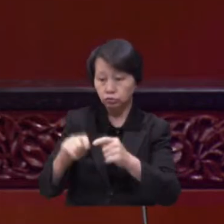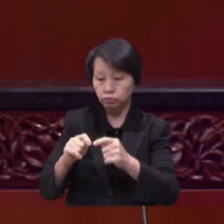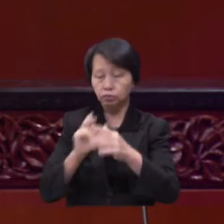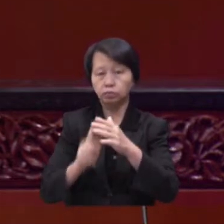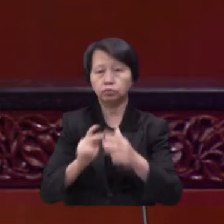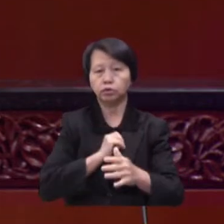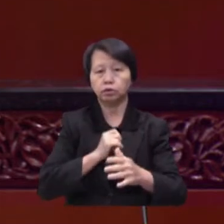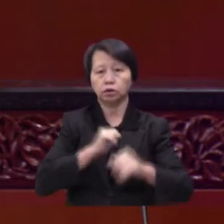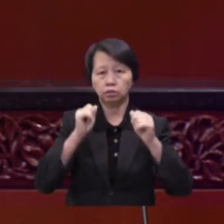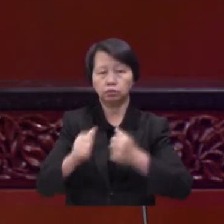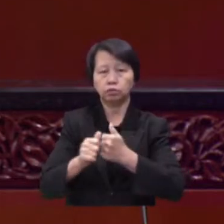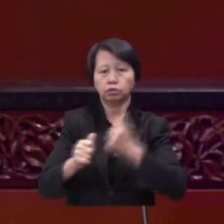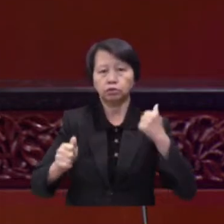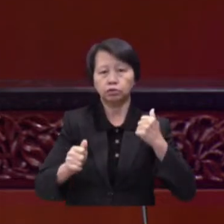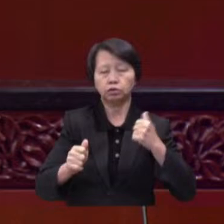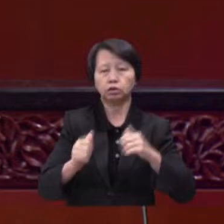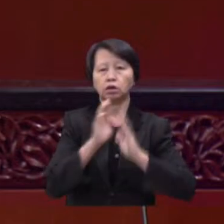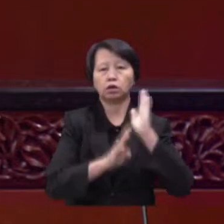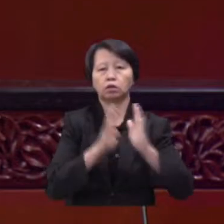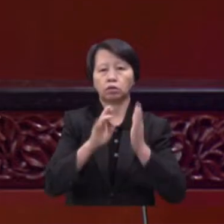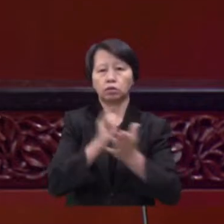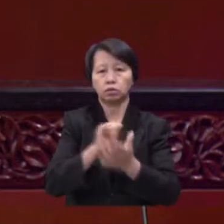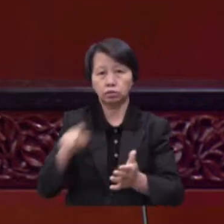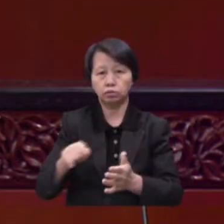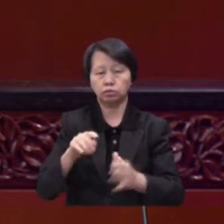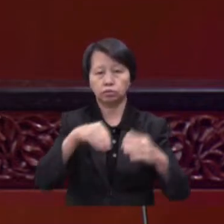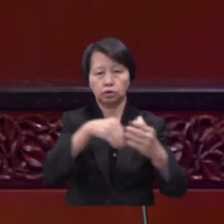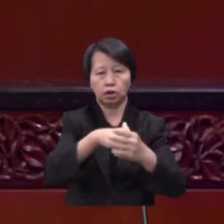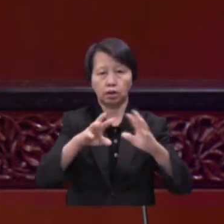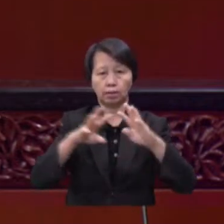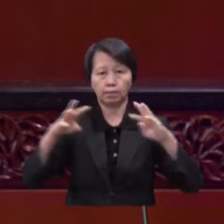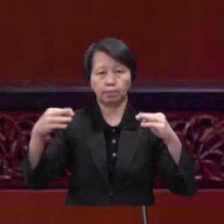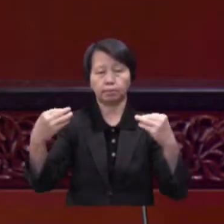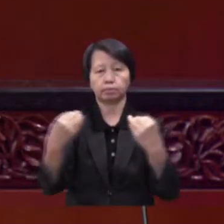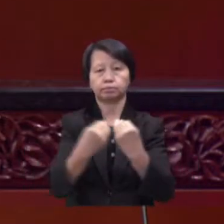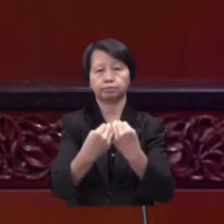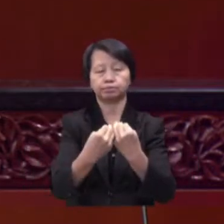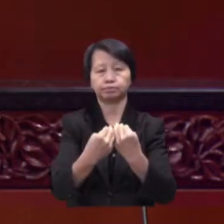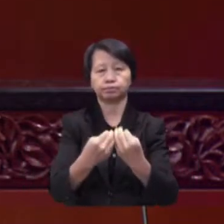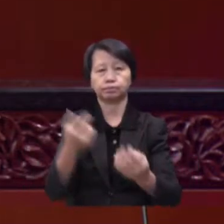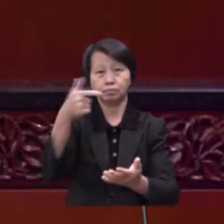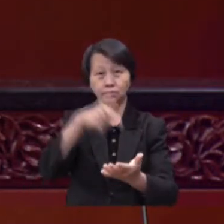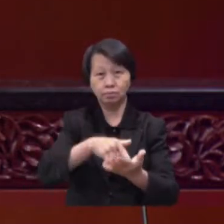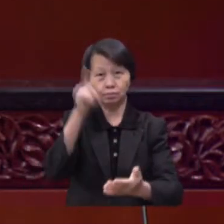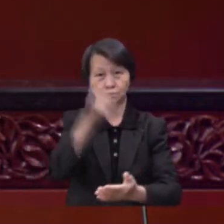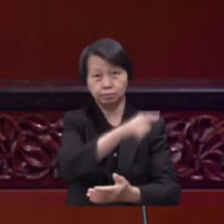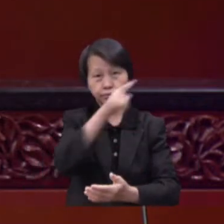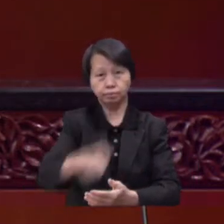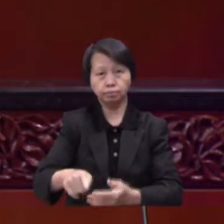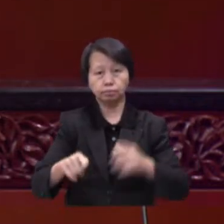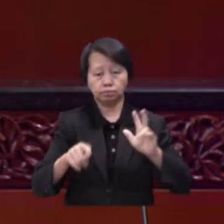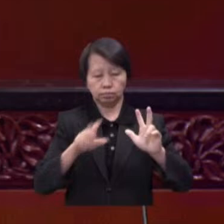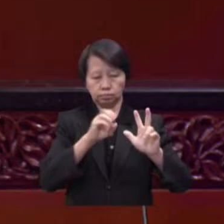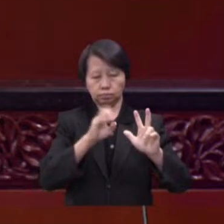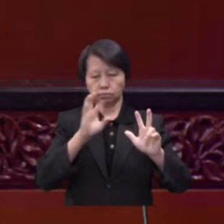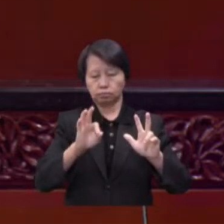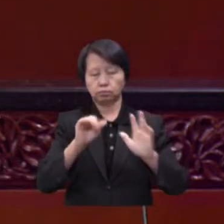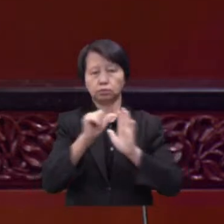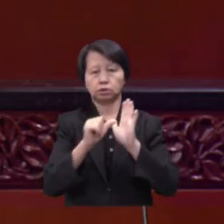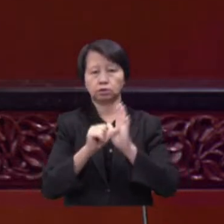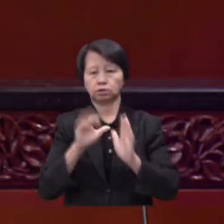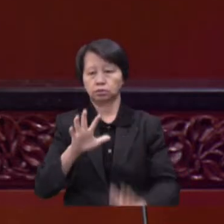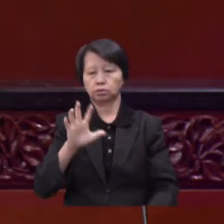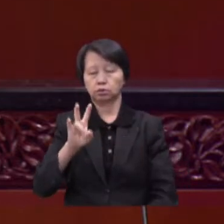bunuh diri dapat mencegah perbuatan tersebut dalam masyarakat selagi pemalsuan section 309 akta